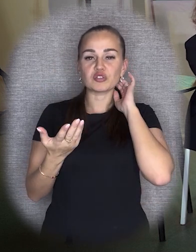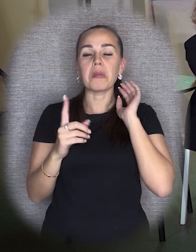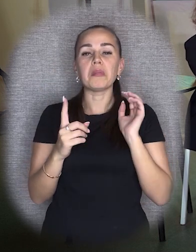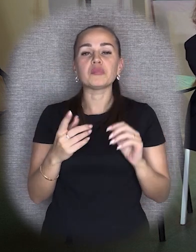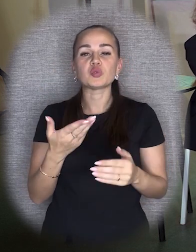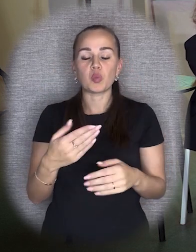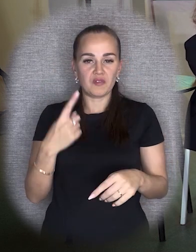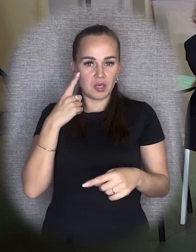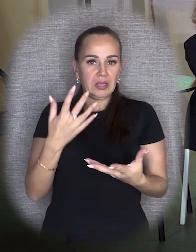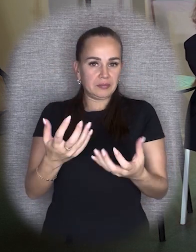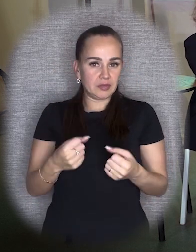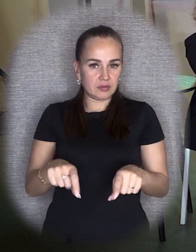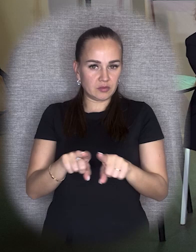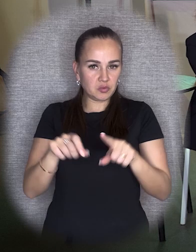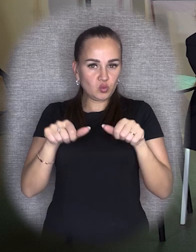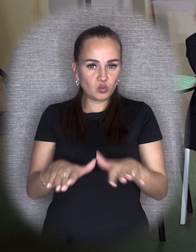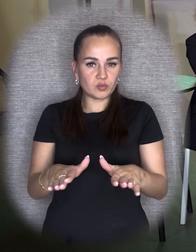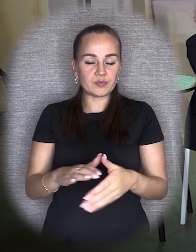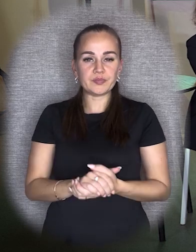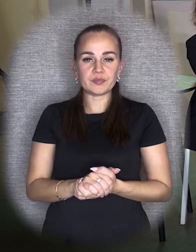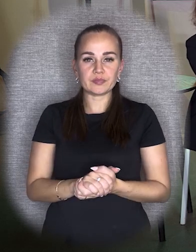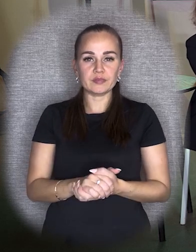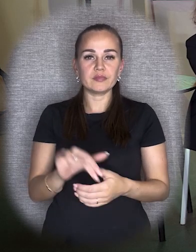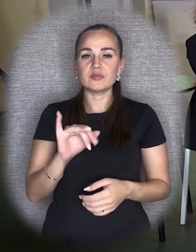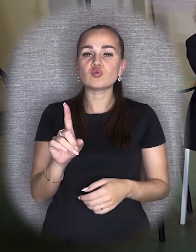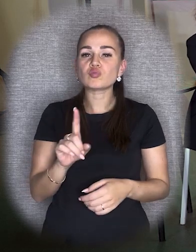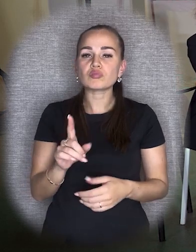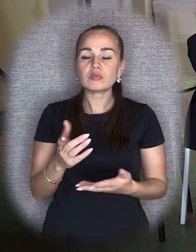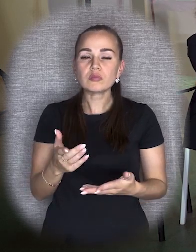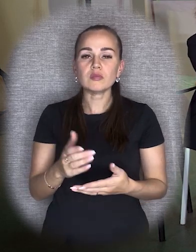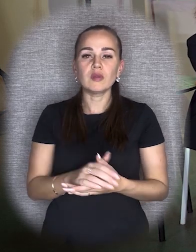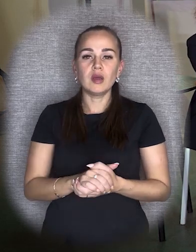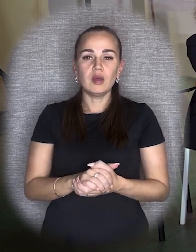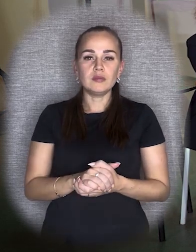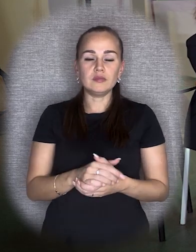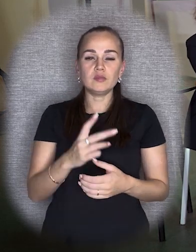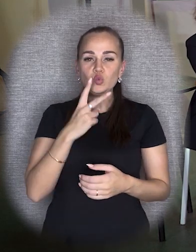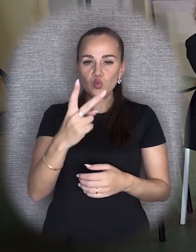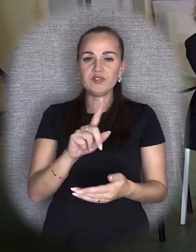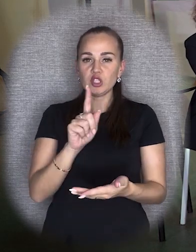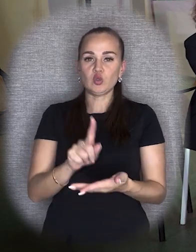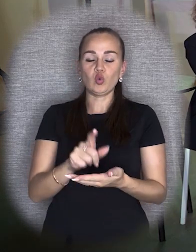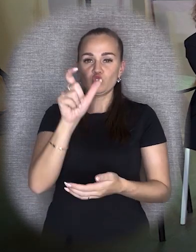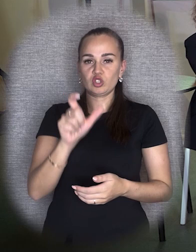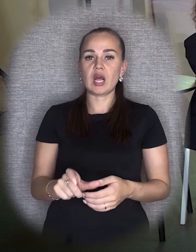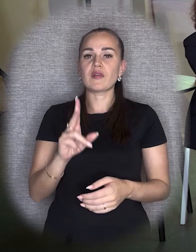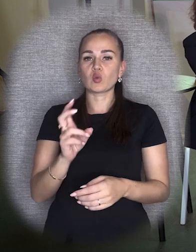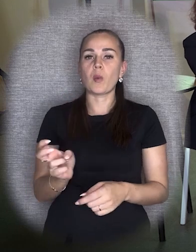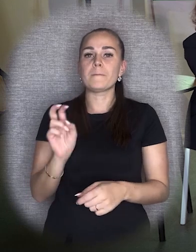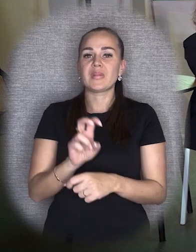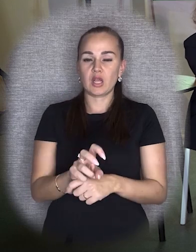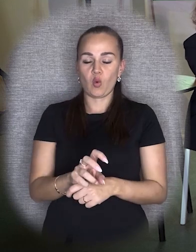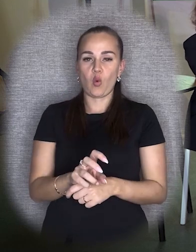вы приняли такое решение, и вот что и как должен увидеть зритель именно в